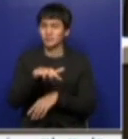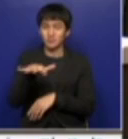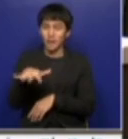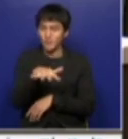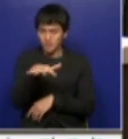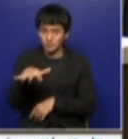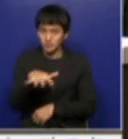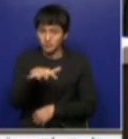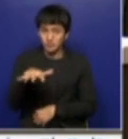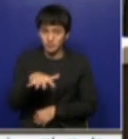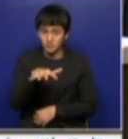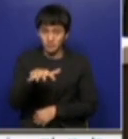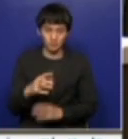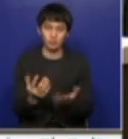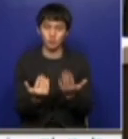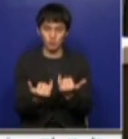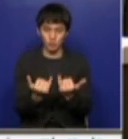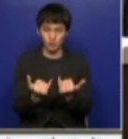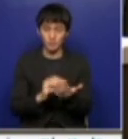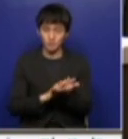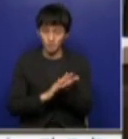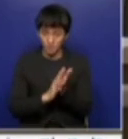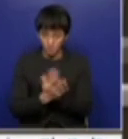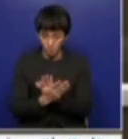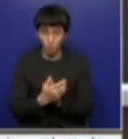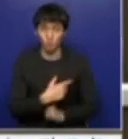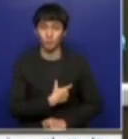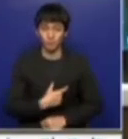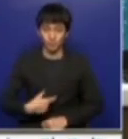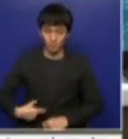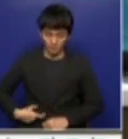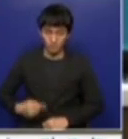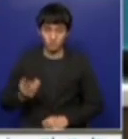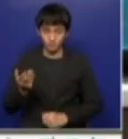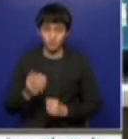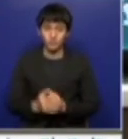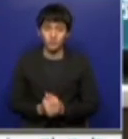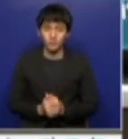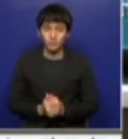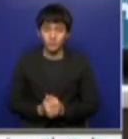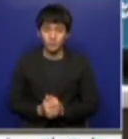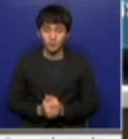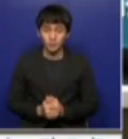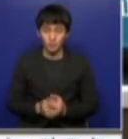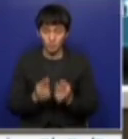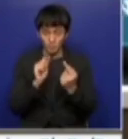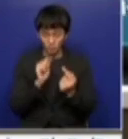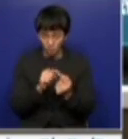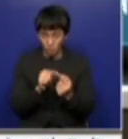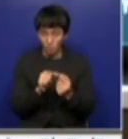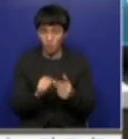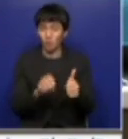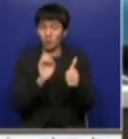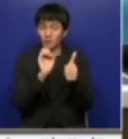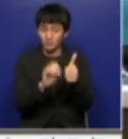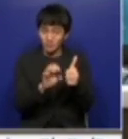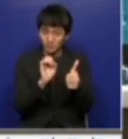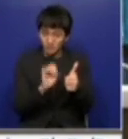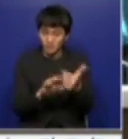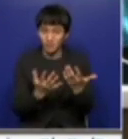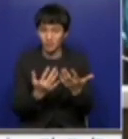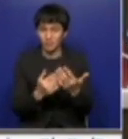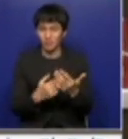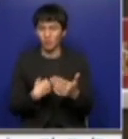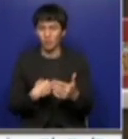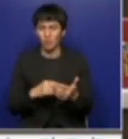แล้วในปัจจุบันนี้นะครับชวนข้อเสนอหรือจะเป็นการจับช่วงล่วงละเมิดหรือไม่เหมือนสิ้นทำเช็ค